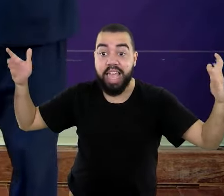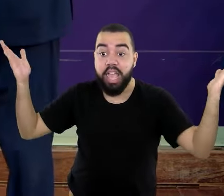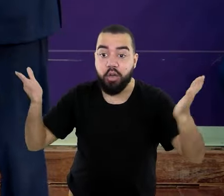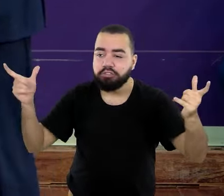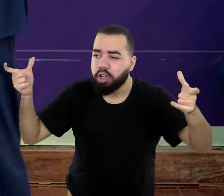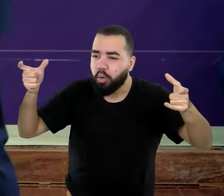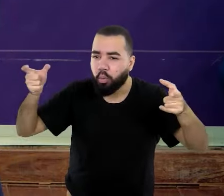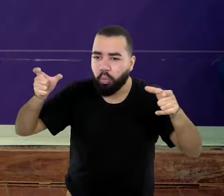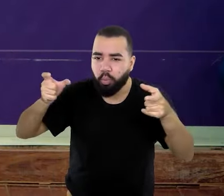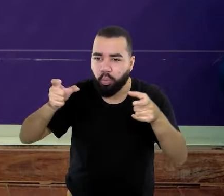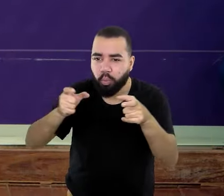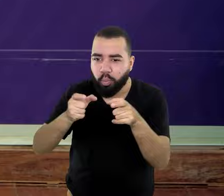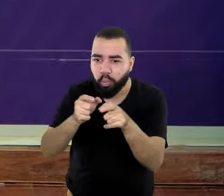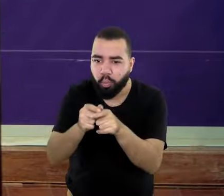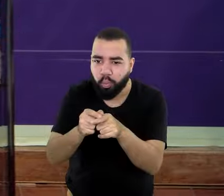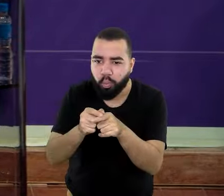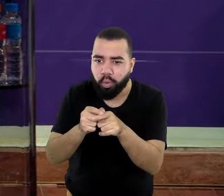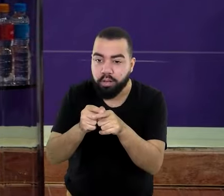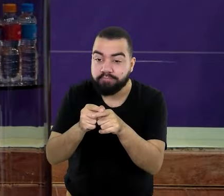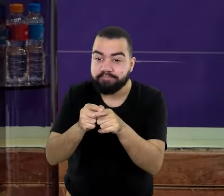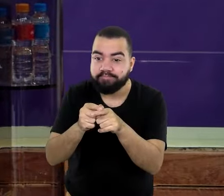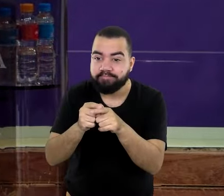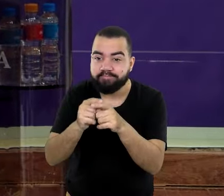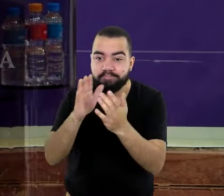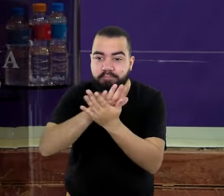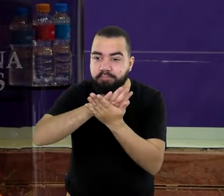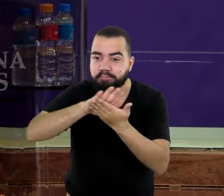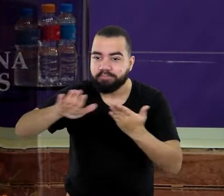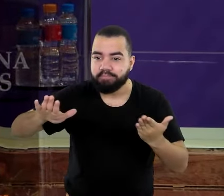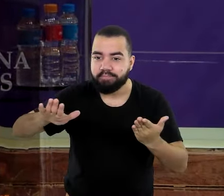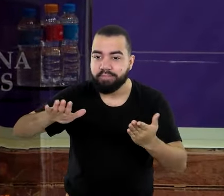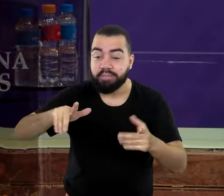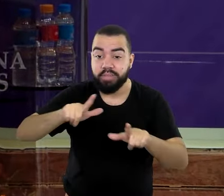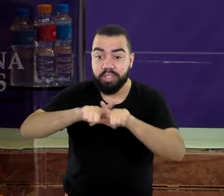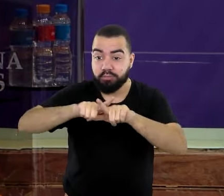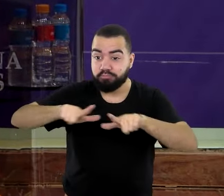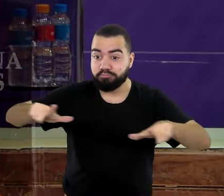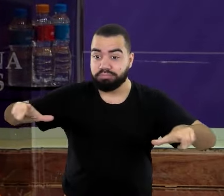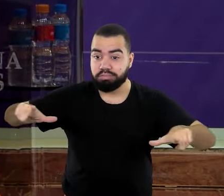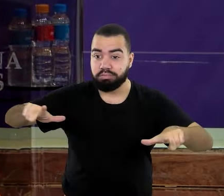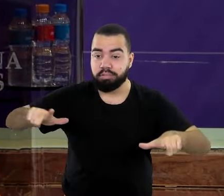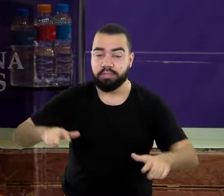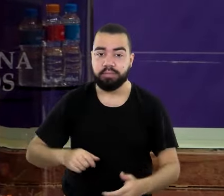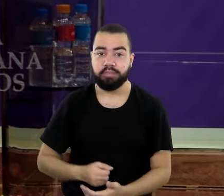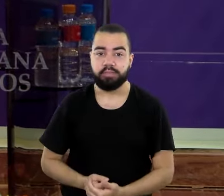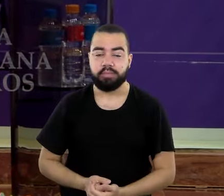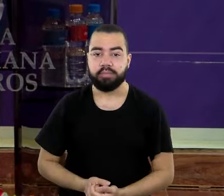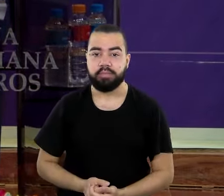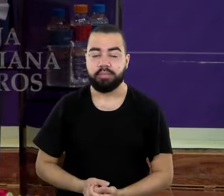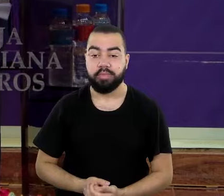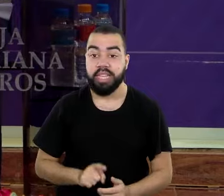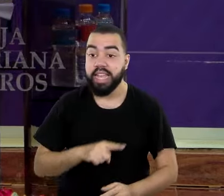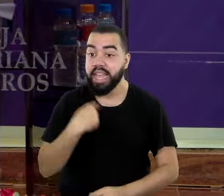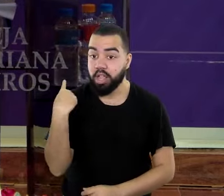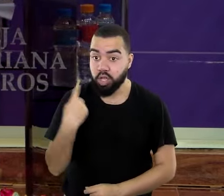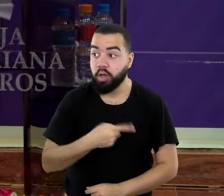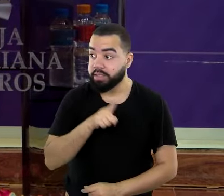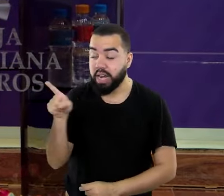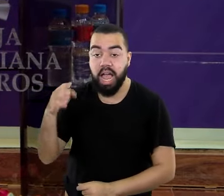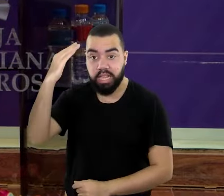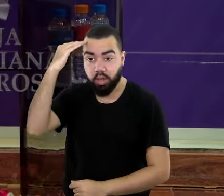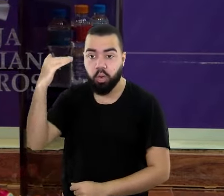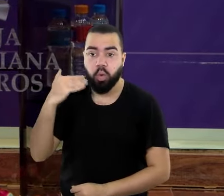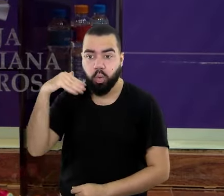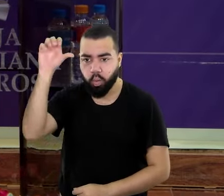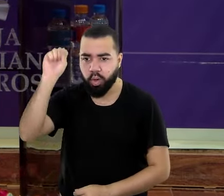hoje é museu. 한국 교회도 떠나버리면 다 박물관이 되는 것입니다. E as igrejas coreanas também, apesar